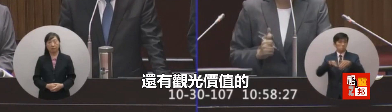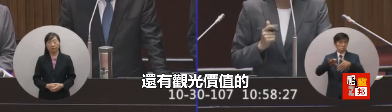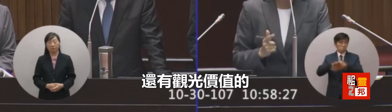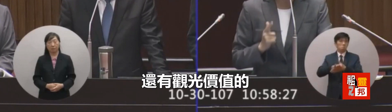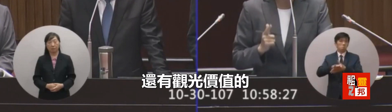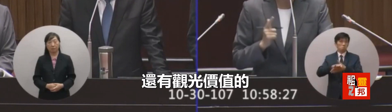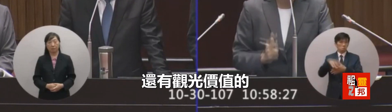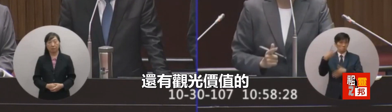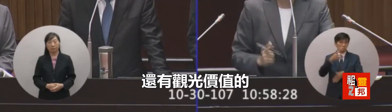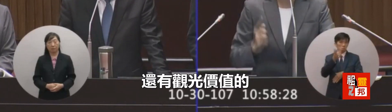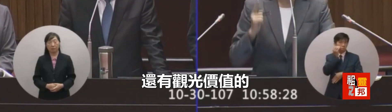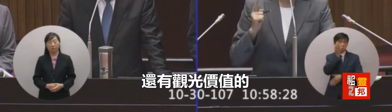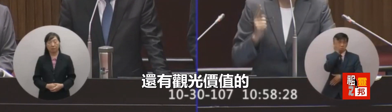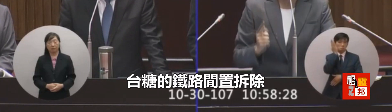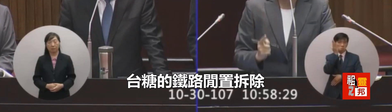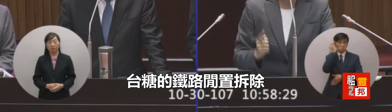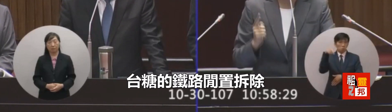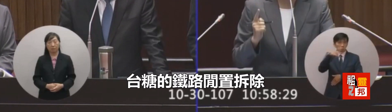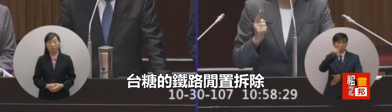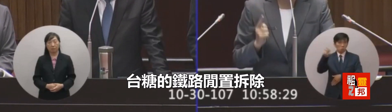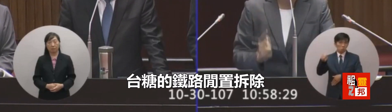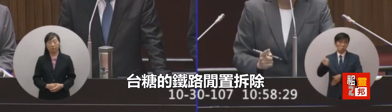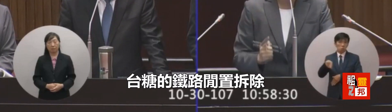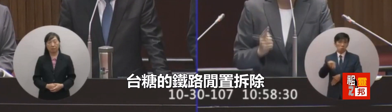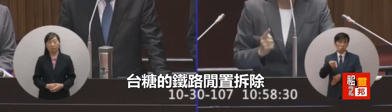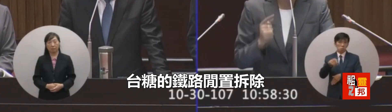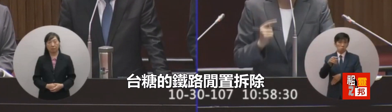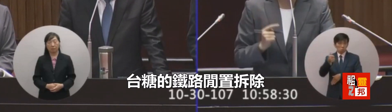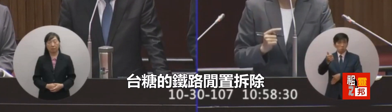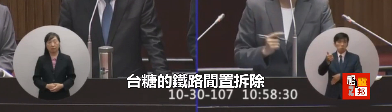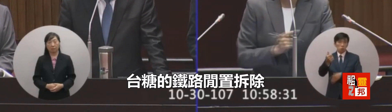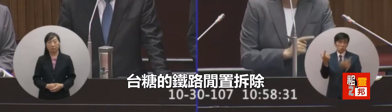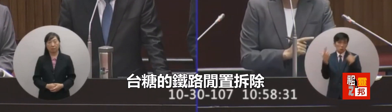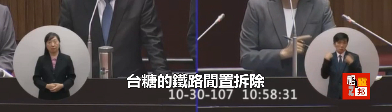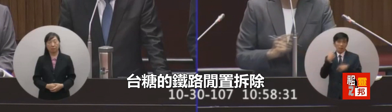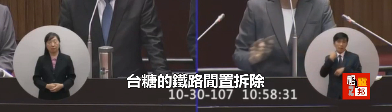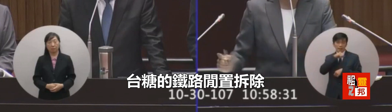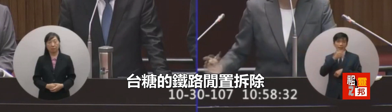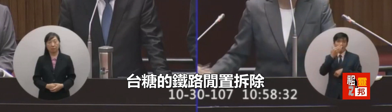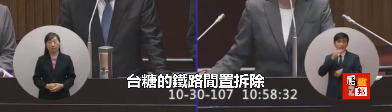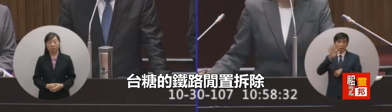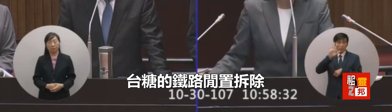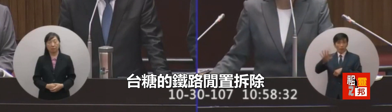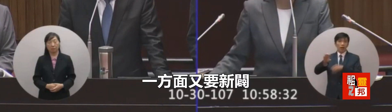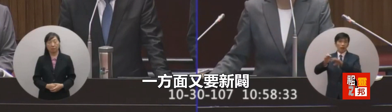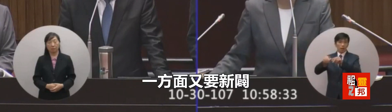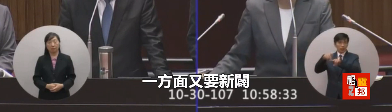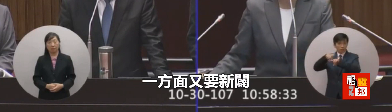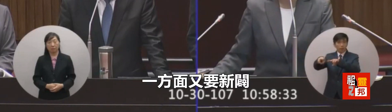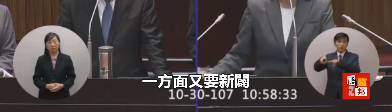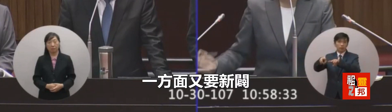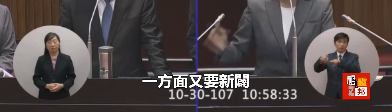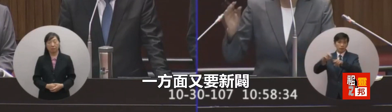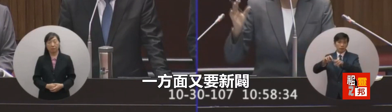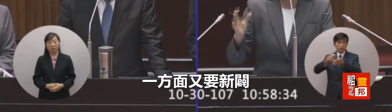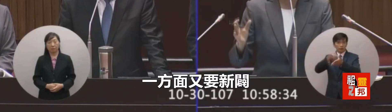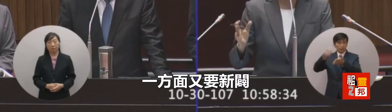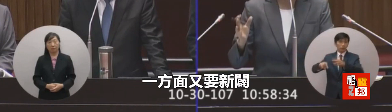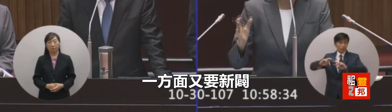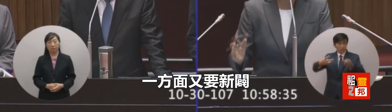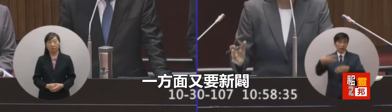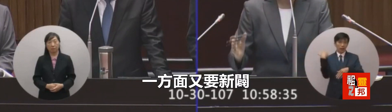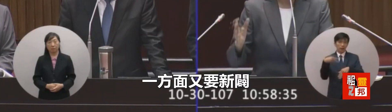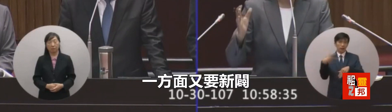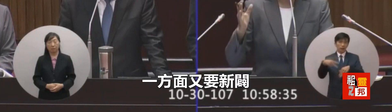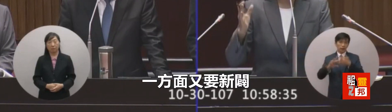记忆还有观光价值的台糖的铁路闲置拆除，一方面又要